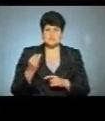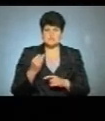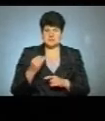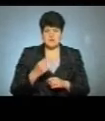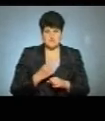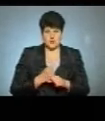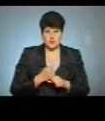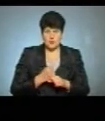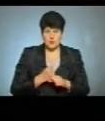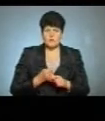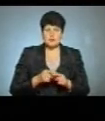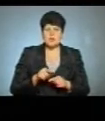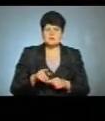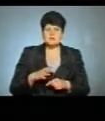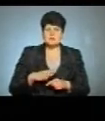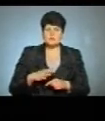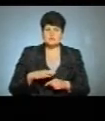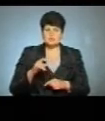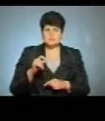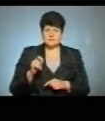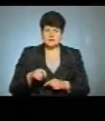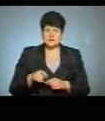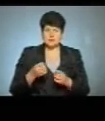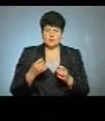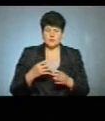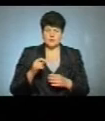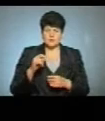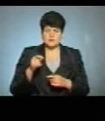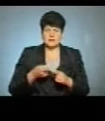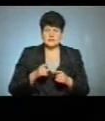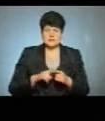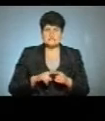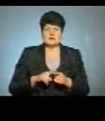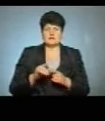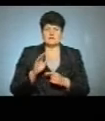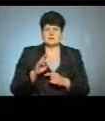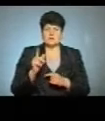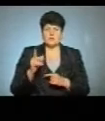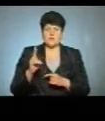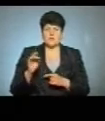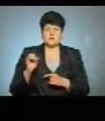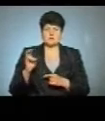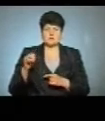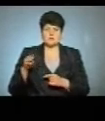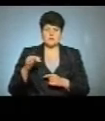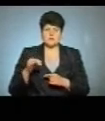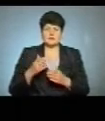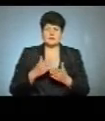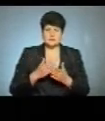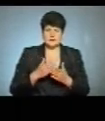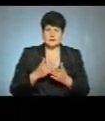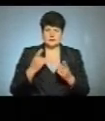очікуванні війна. Тут просто війна. Це Володимир Пантасенко, який є твори його